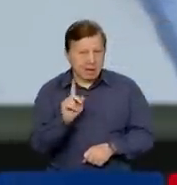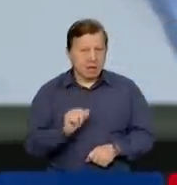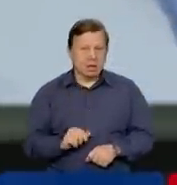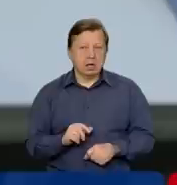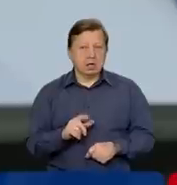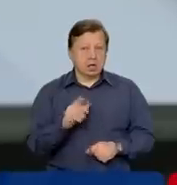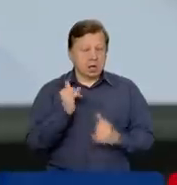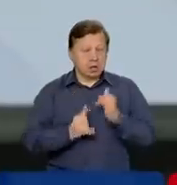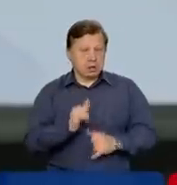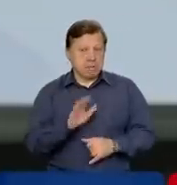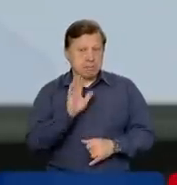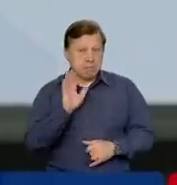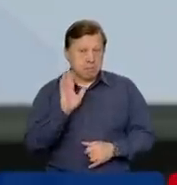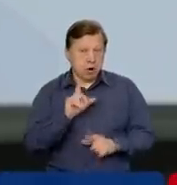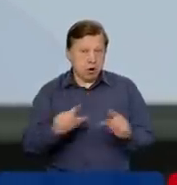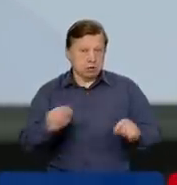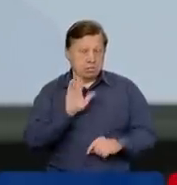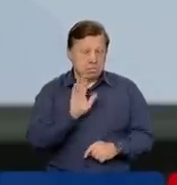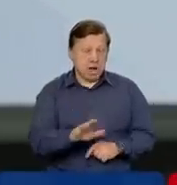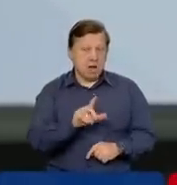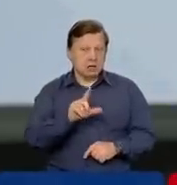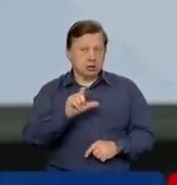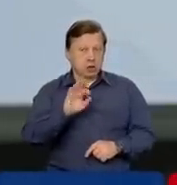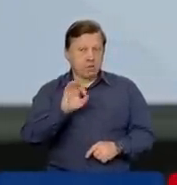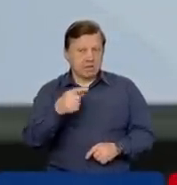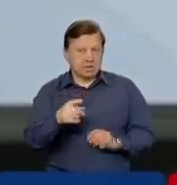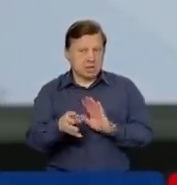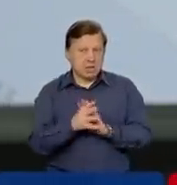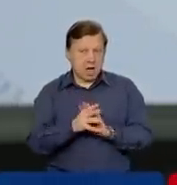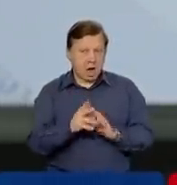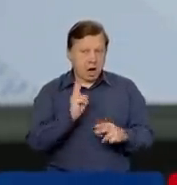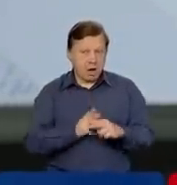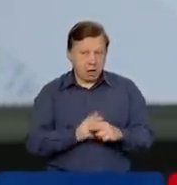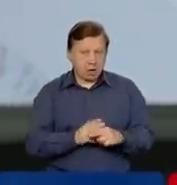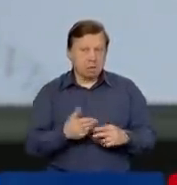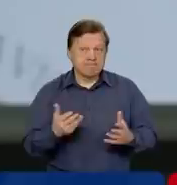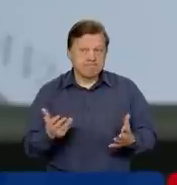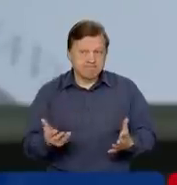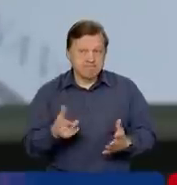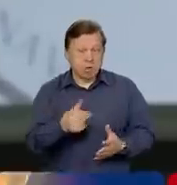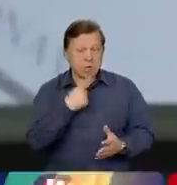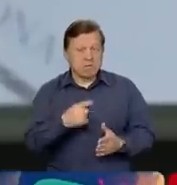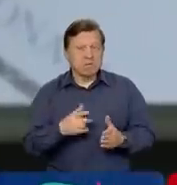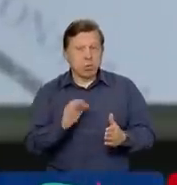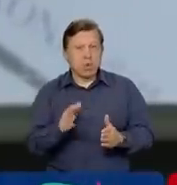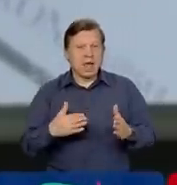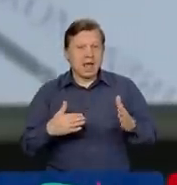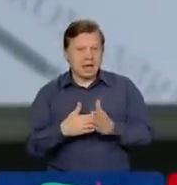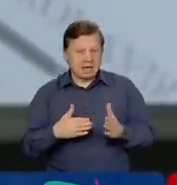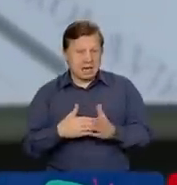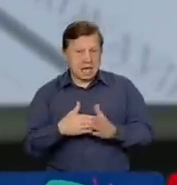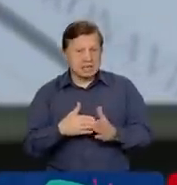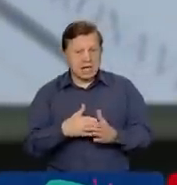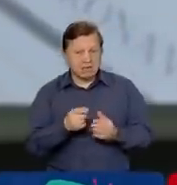na COVID-19, szczególnie tych cięższych postaci, no to wtedy brakuje tej rezerwy i ten przebieg u